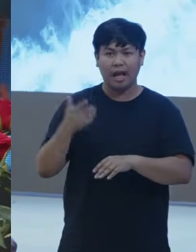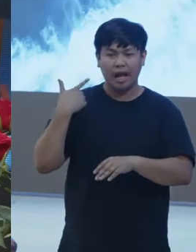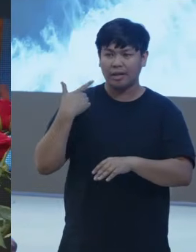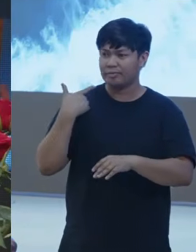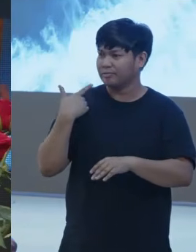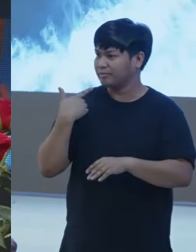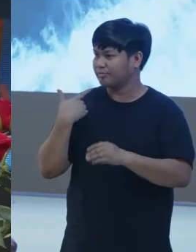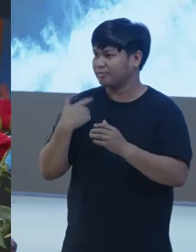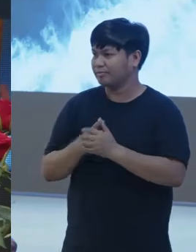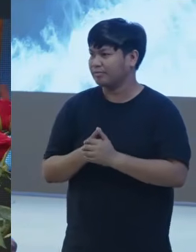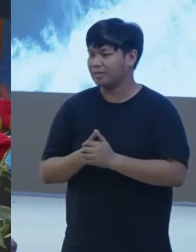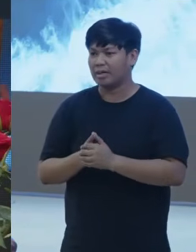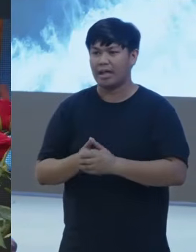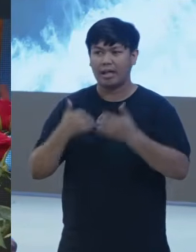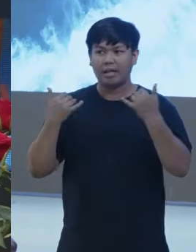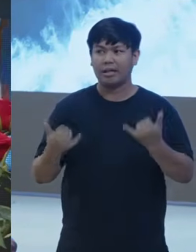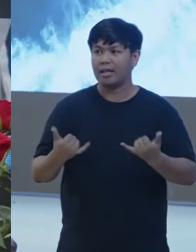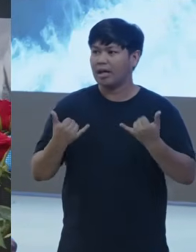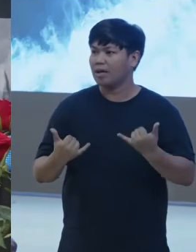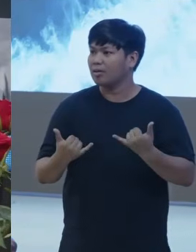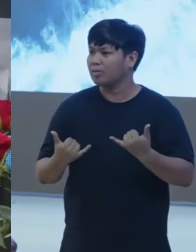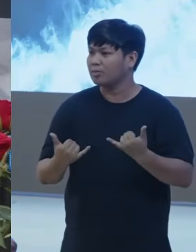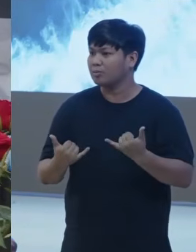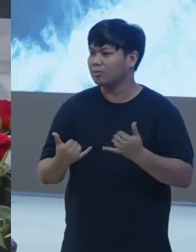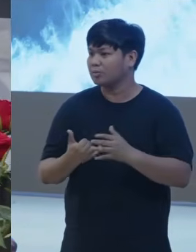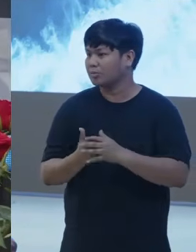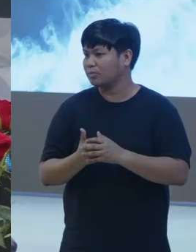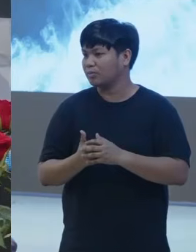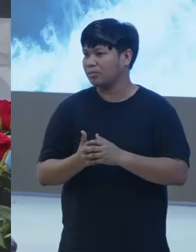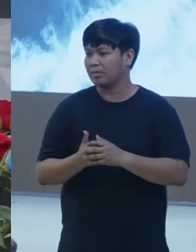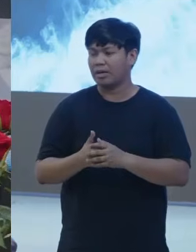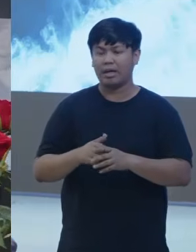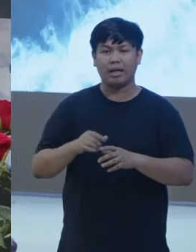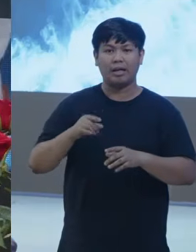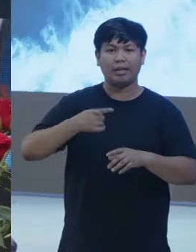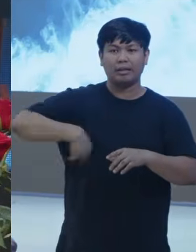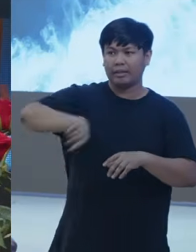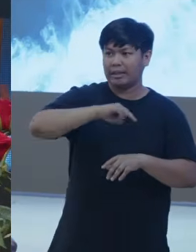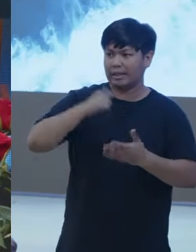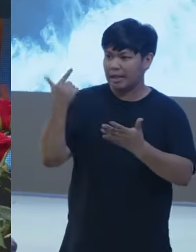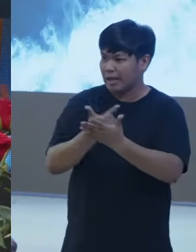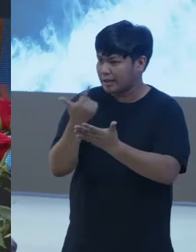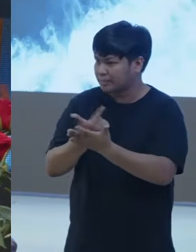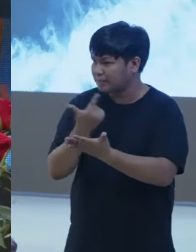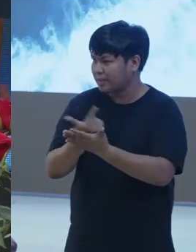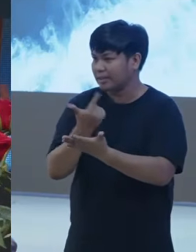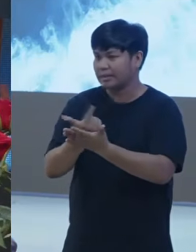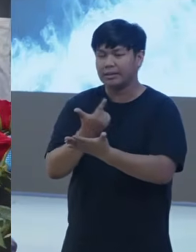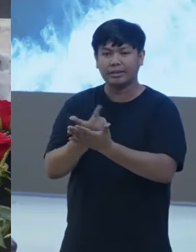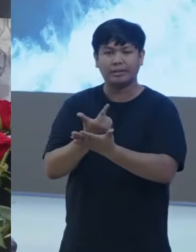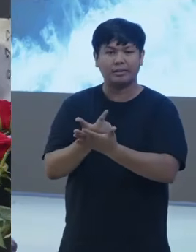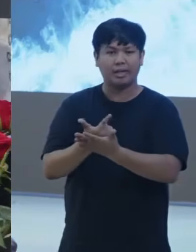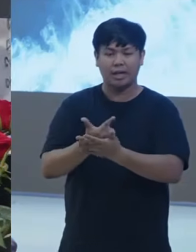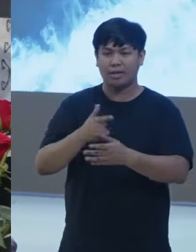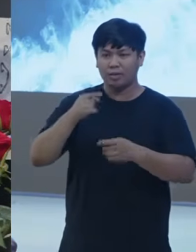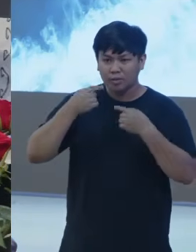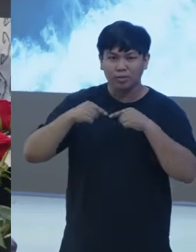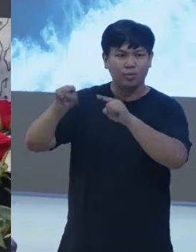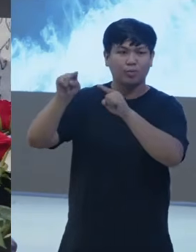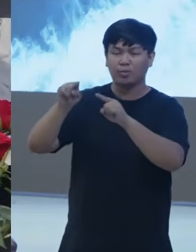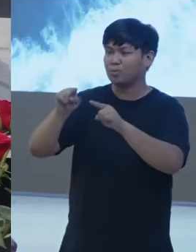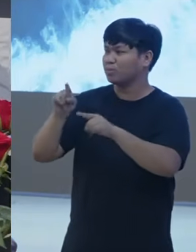meron ho talagang halong babala ang pagbibigay ng gospel. Sa ating ng training sa